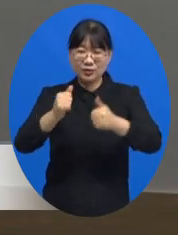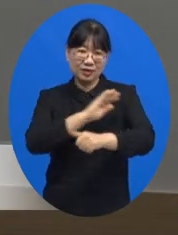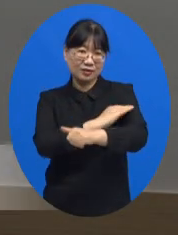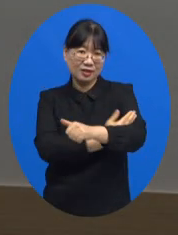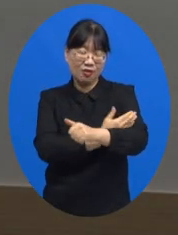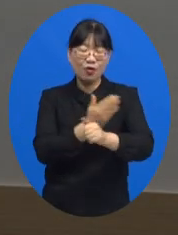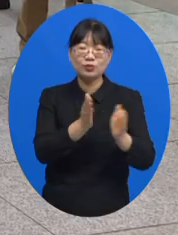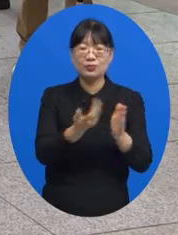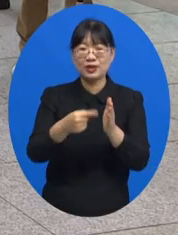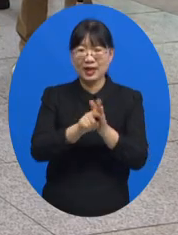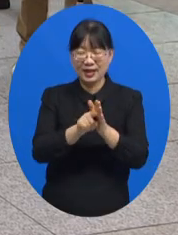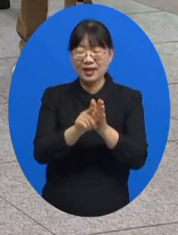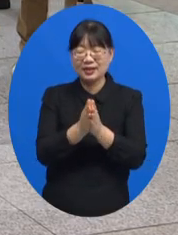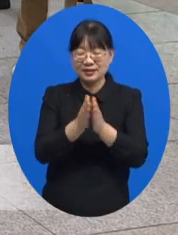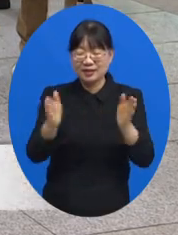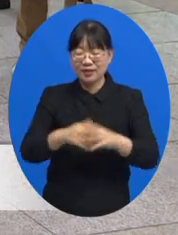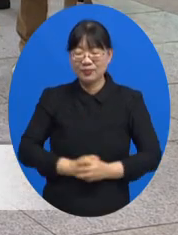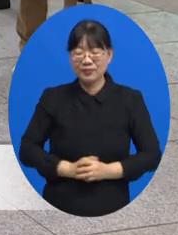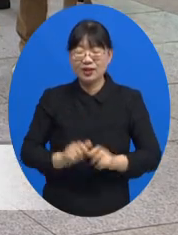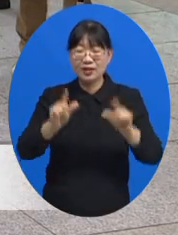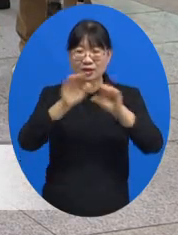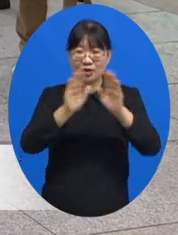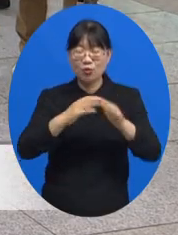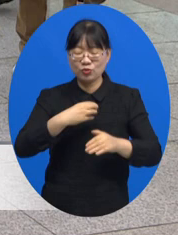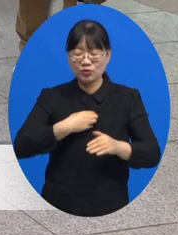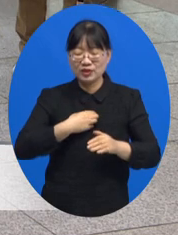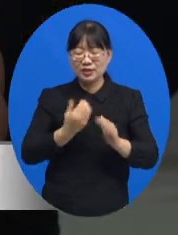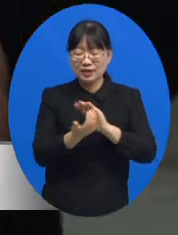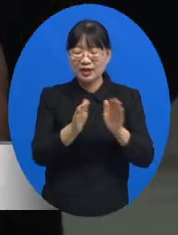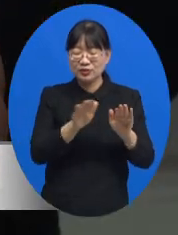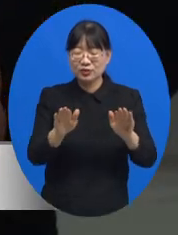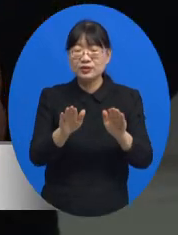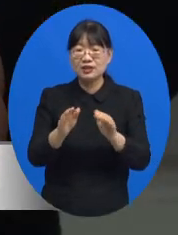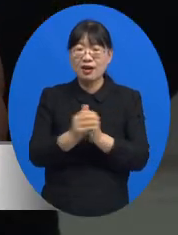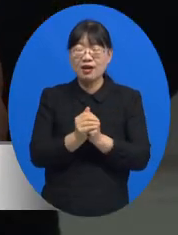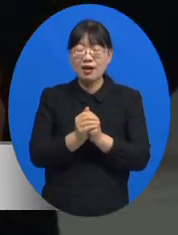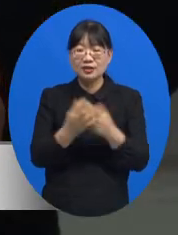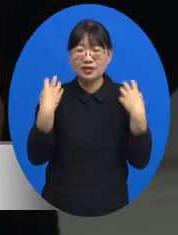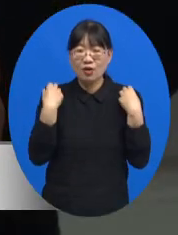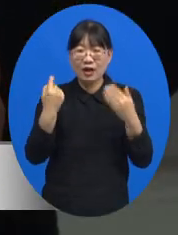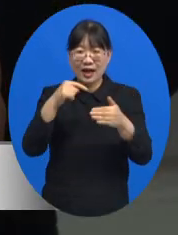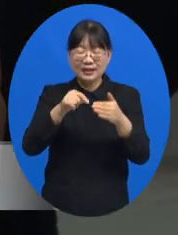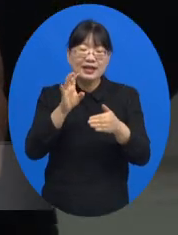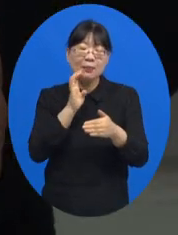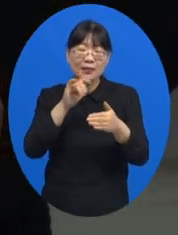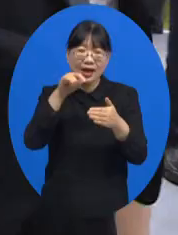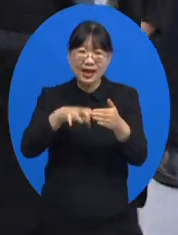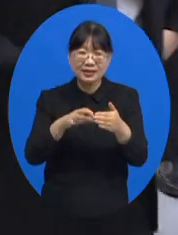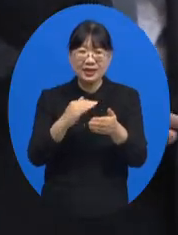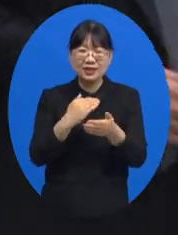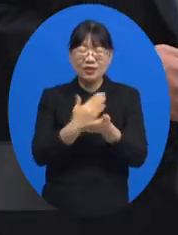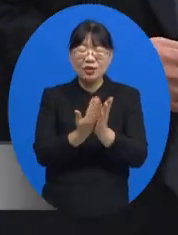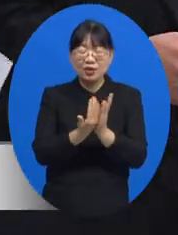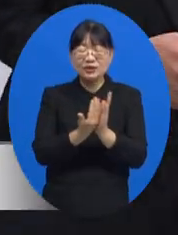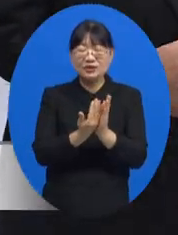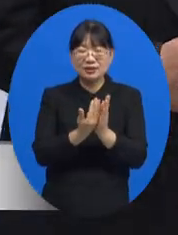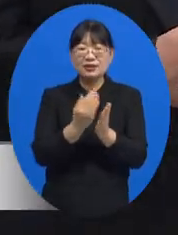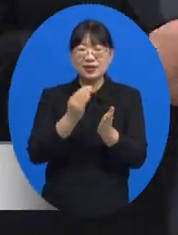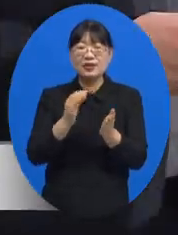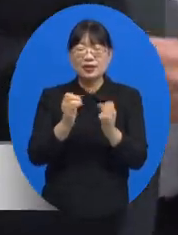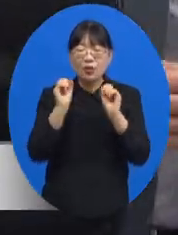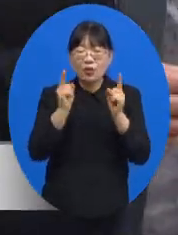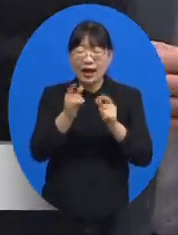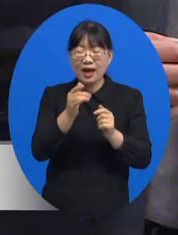갖추기 위한 시동을 걸었고 기유 위기 대응을 위해선 청래 카페 등에서 다회용기를 사용하도록 했습니다 9월엔